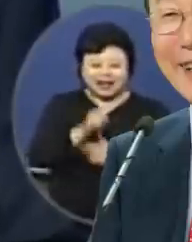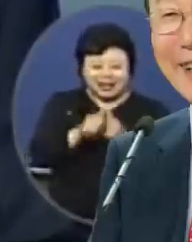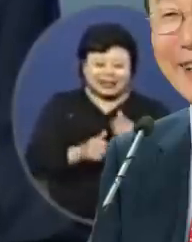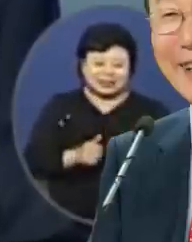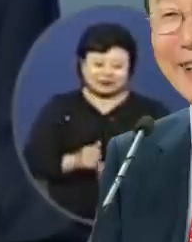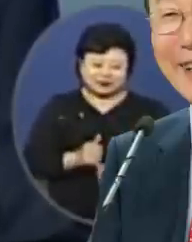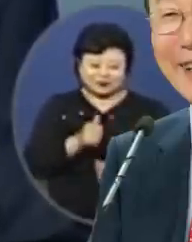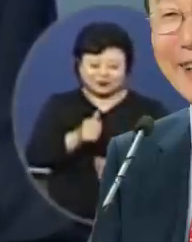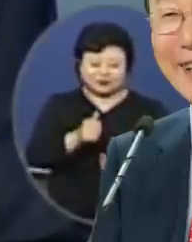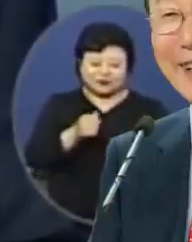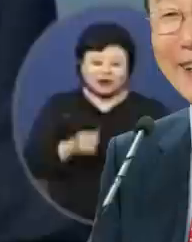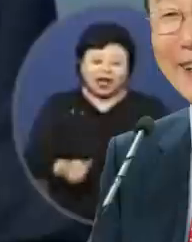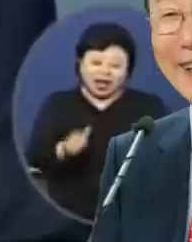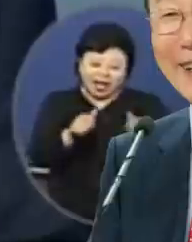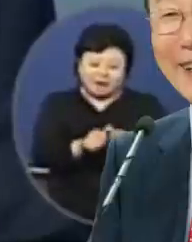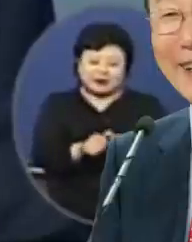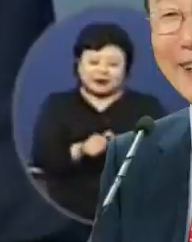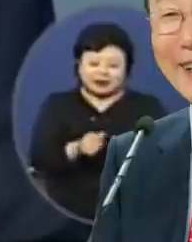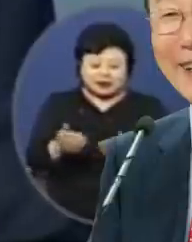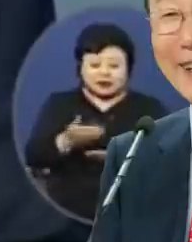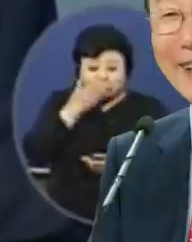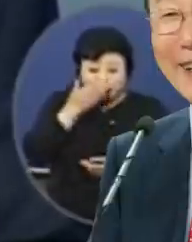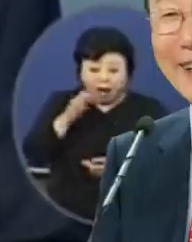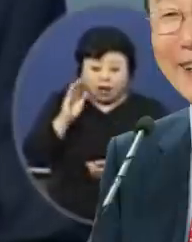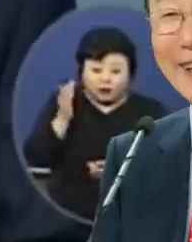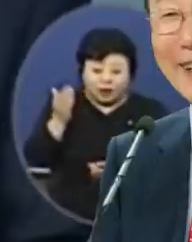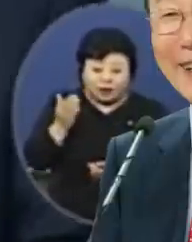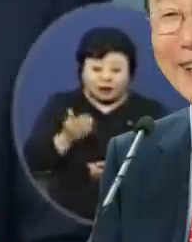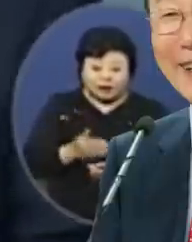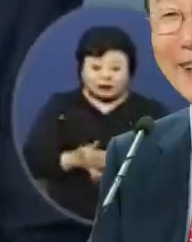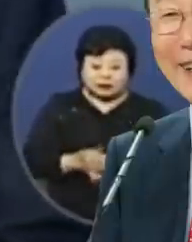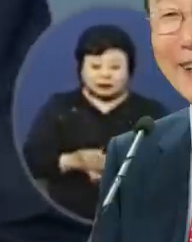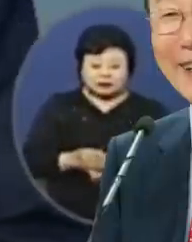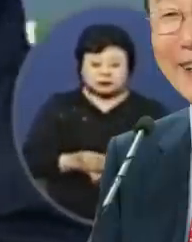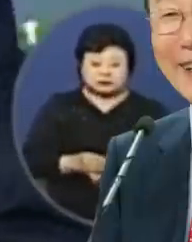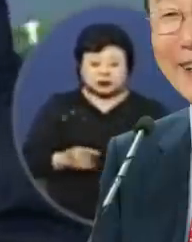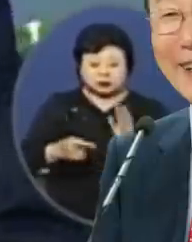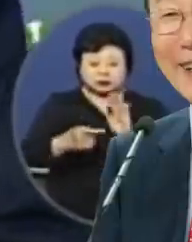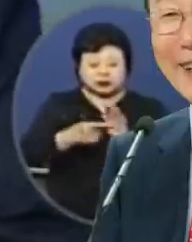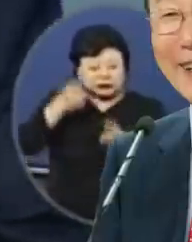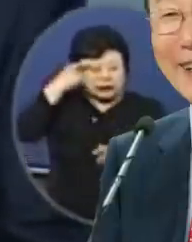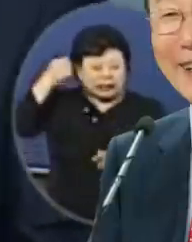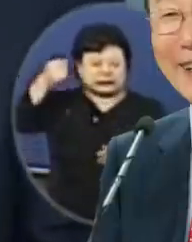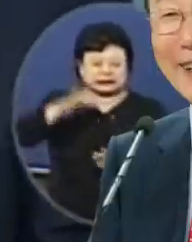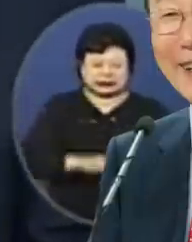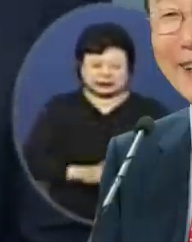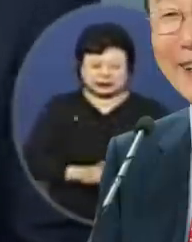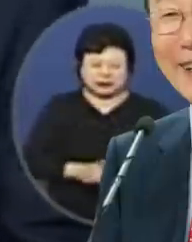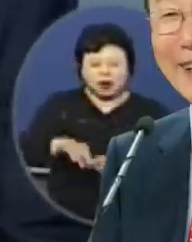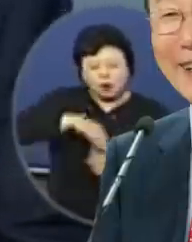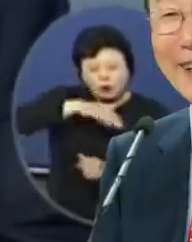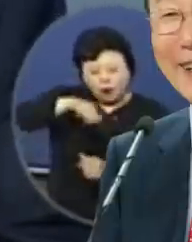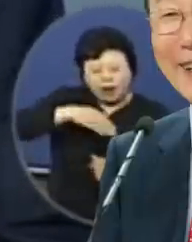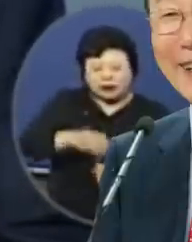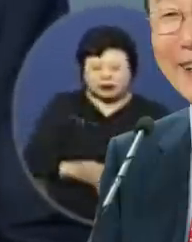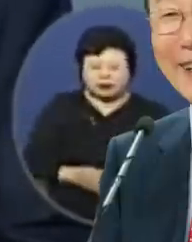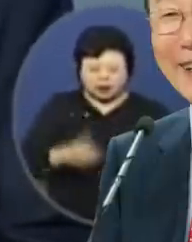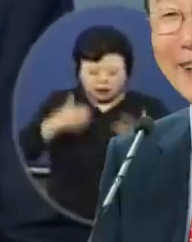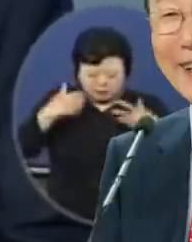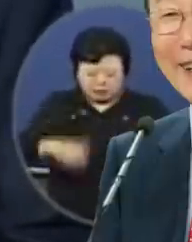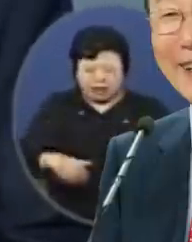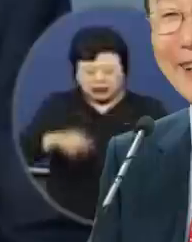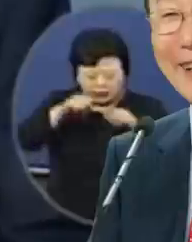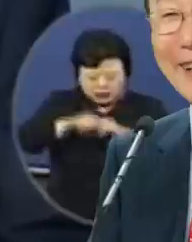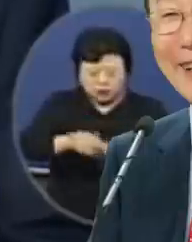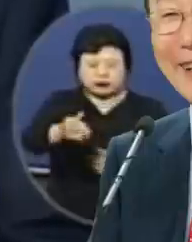하나님과 함께 일을 꾸밀 수가 있는 것입니다. 그러나 부정적인 에너지를 방출하면 환경에 파괴와 절망을